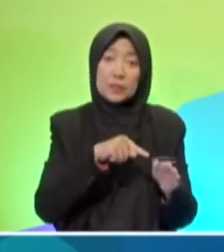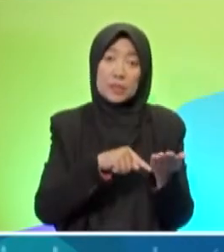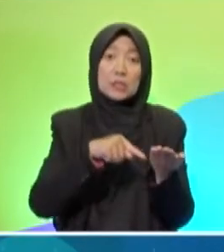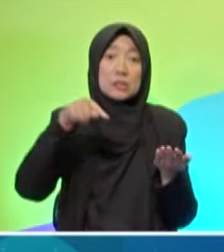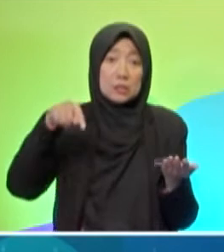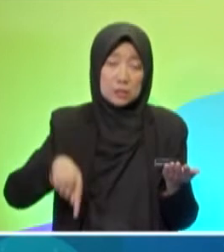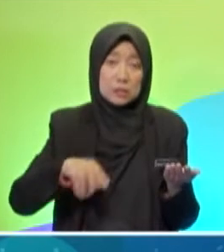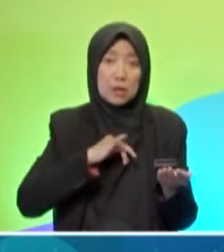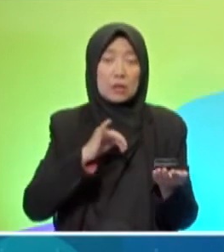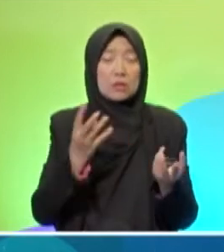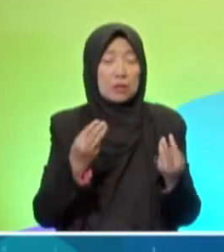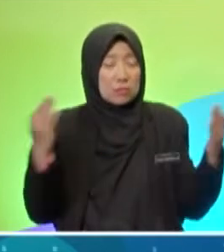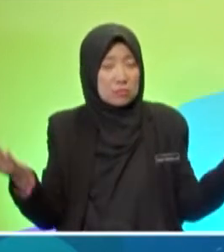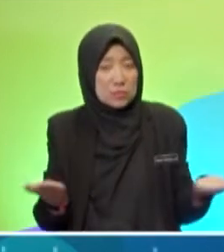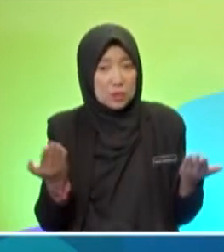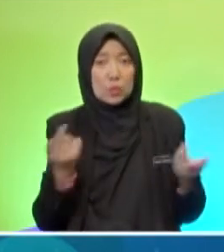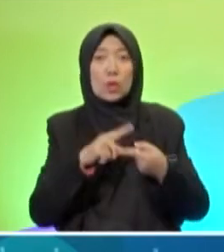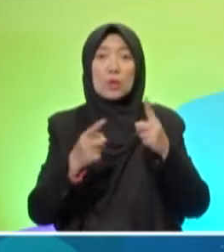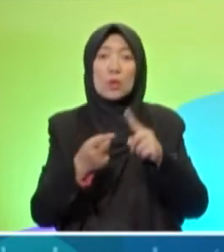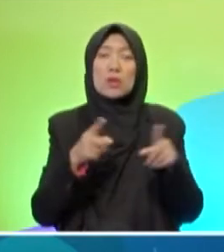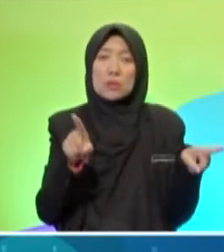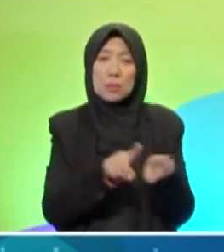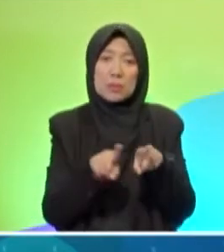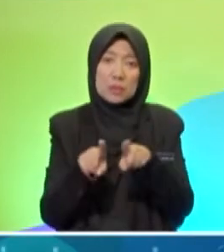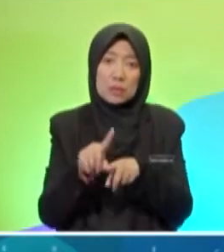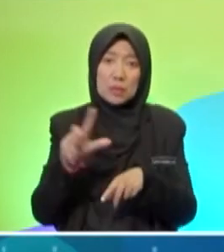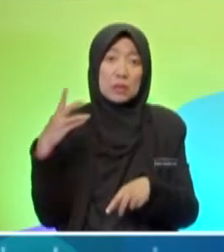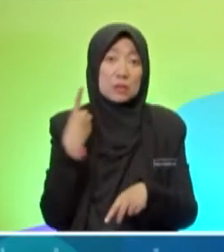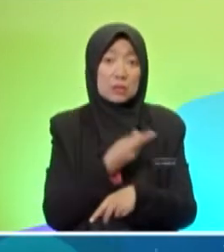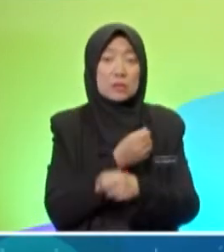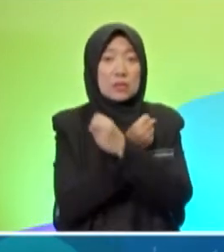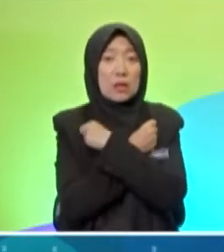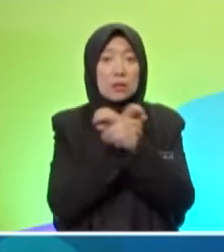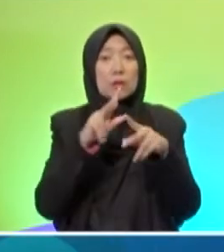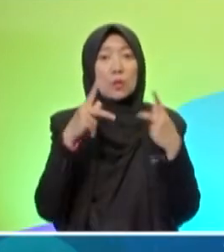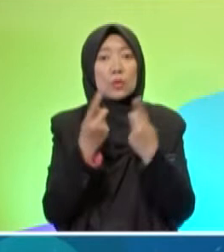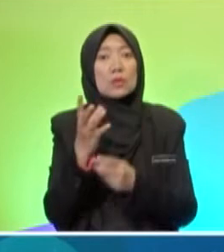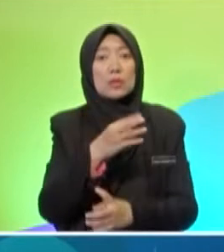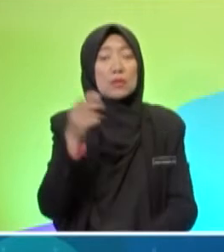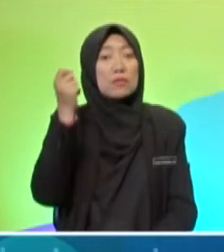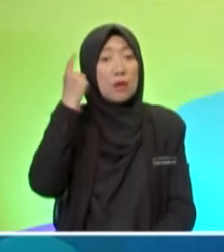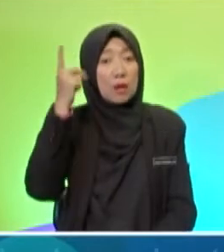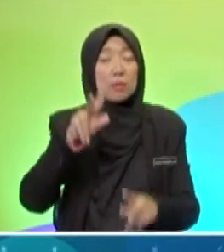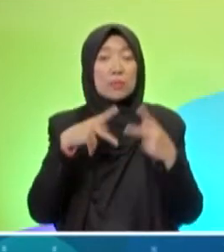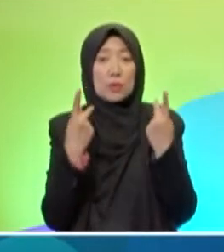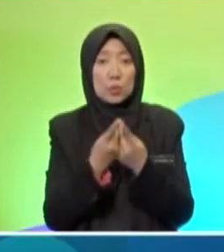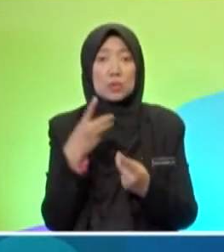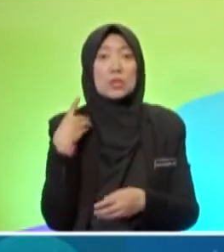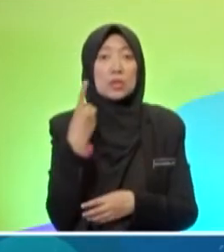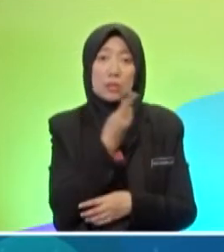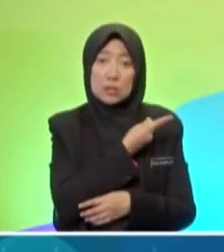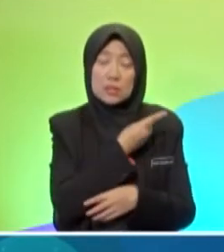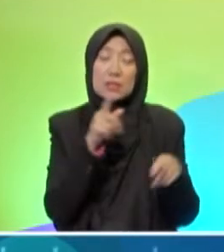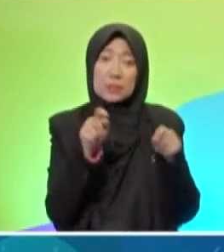Ingin mengeluh kawan-kawan sama-sama Nagita menyayangi keluarga dan memahami keluarga kita seperti